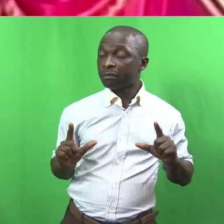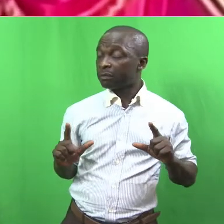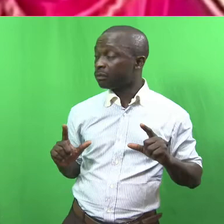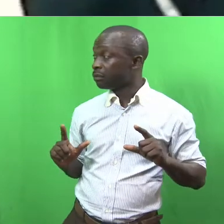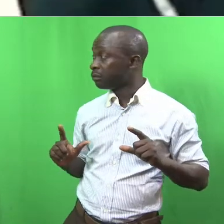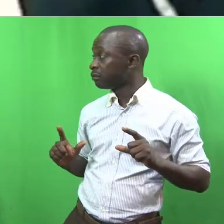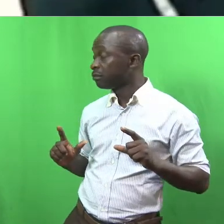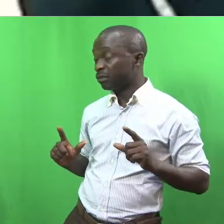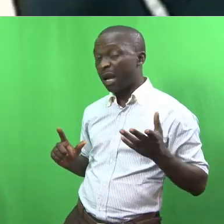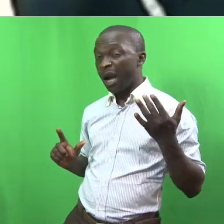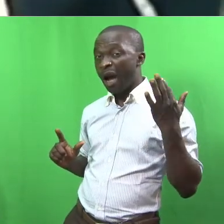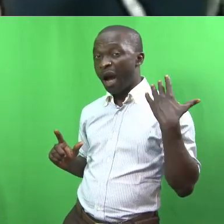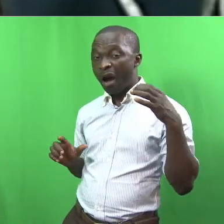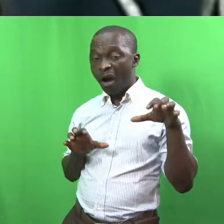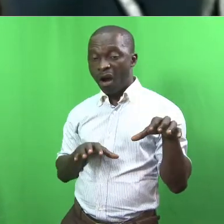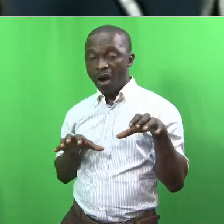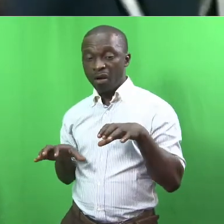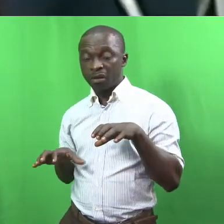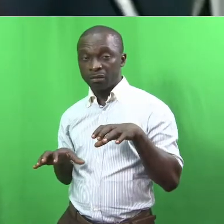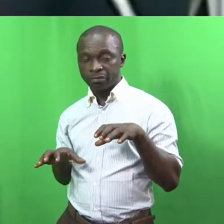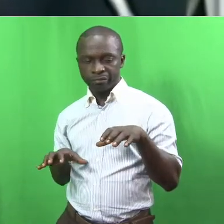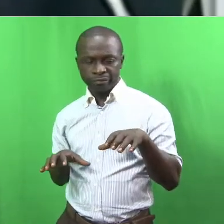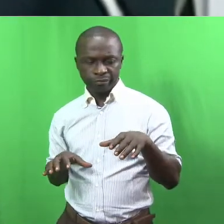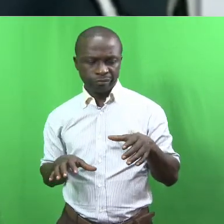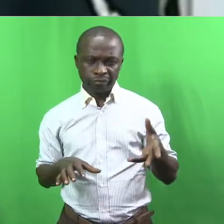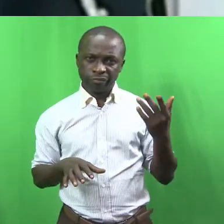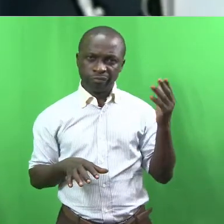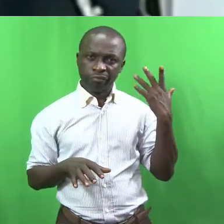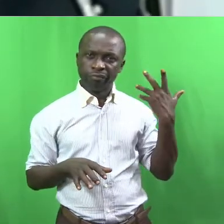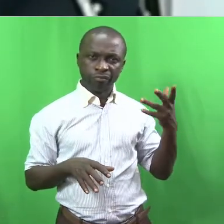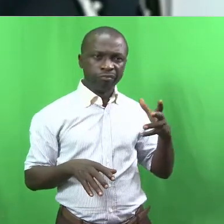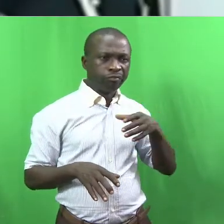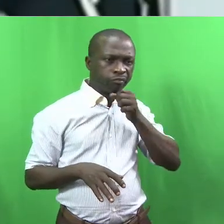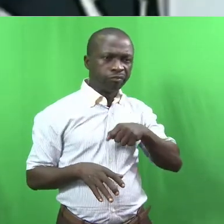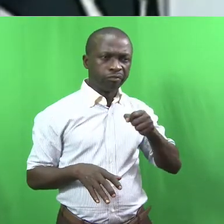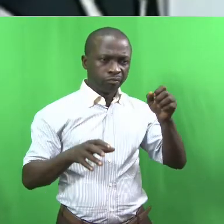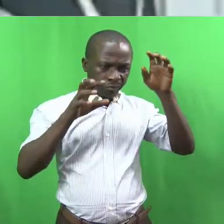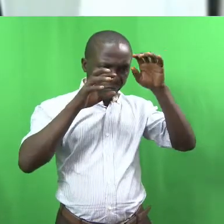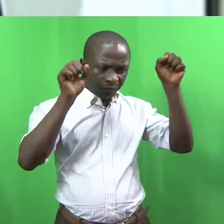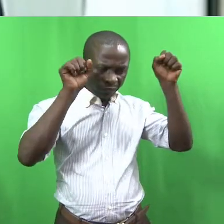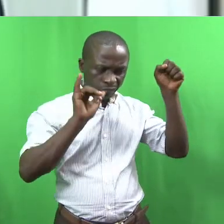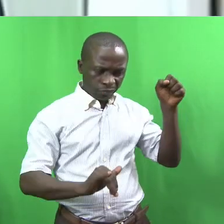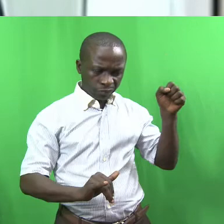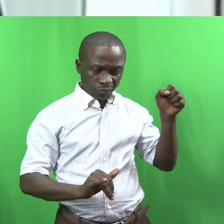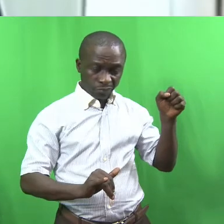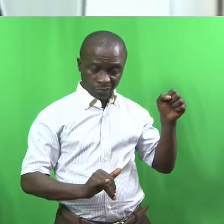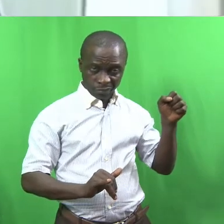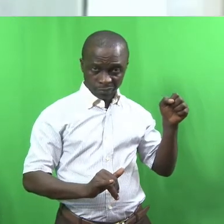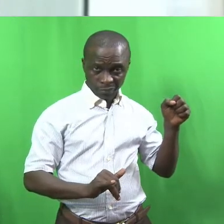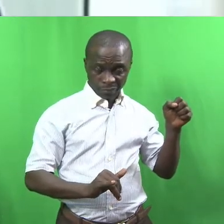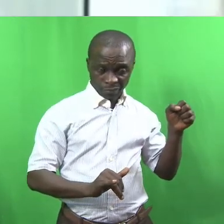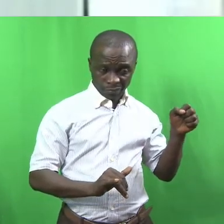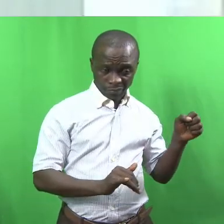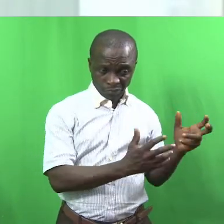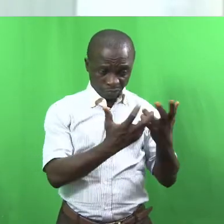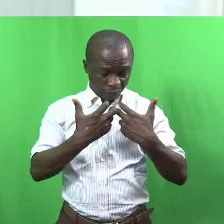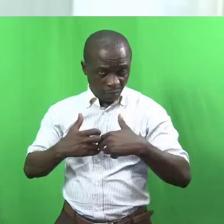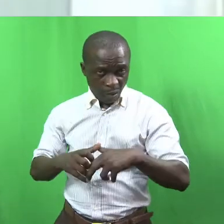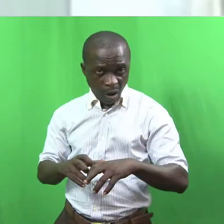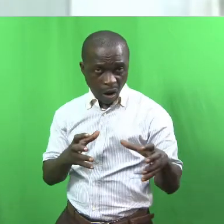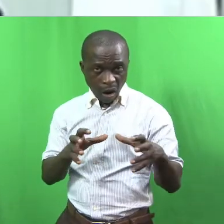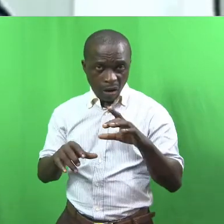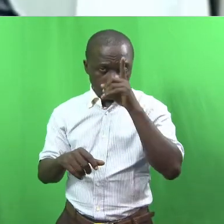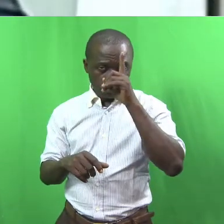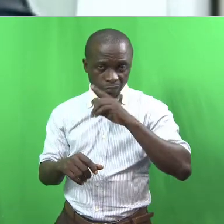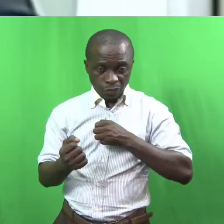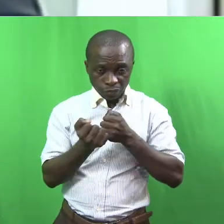long feu en République démocratique du Congo. L'alliance de pouvoir entre le président Félix Tshisekedi et son prédécesseur Joseph Kabila.